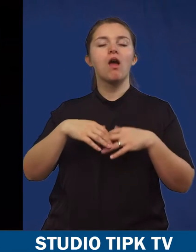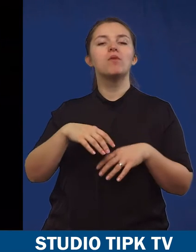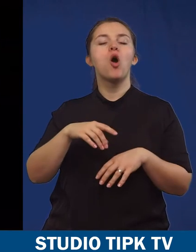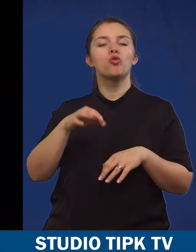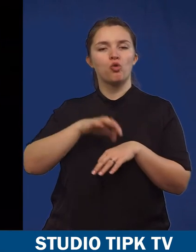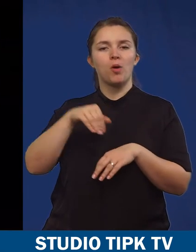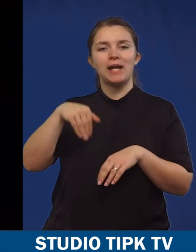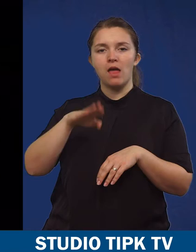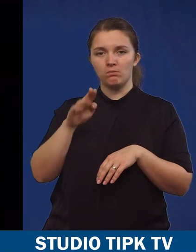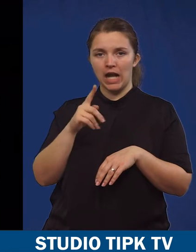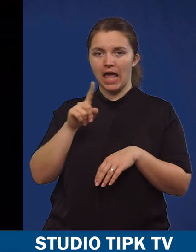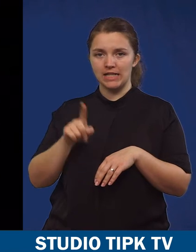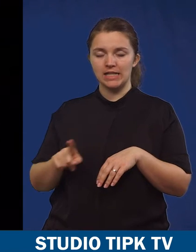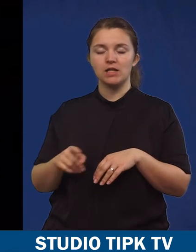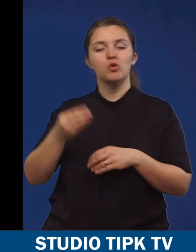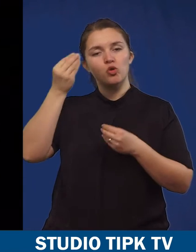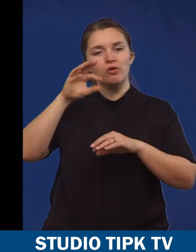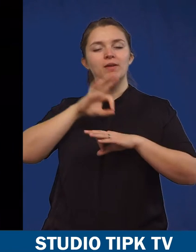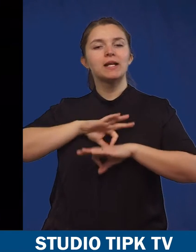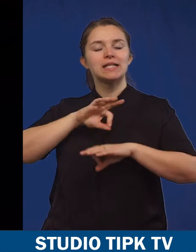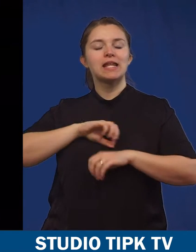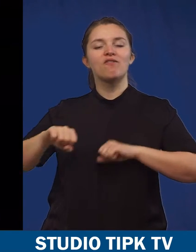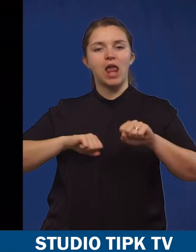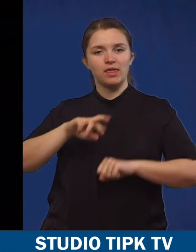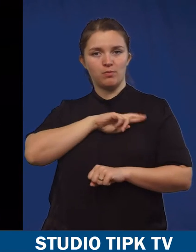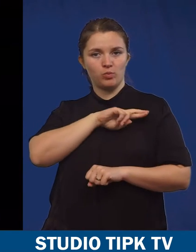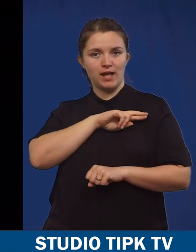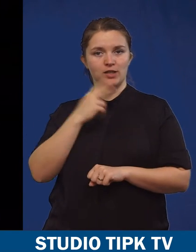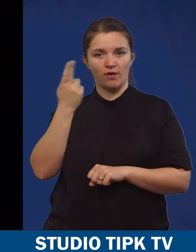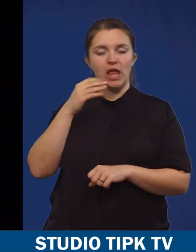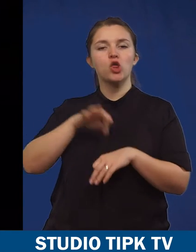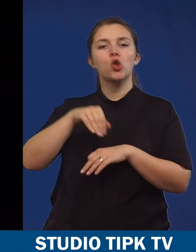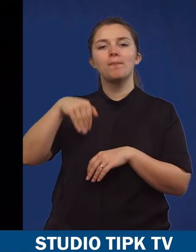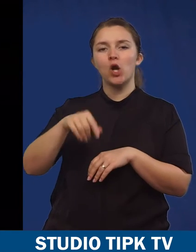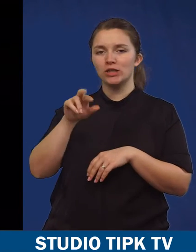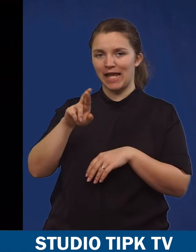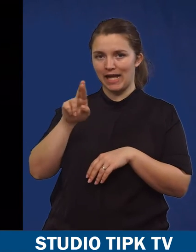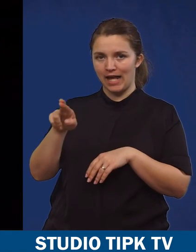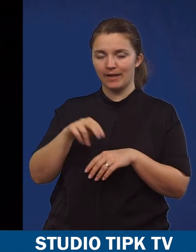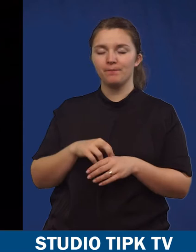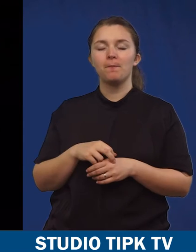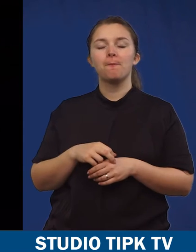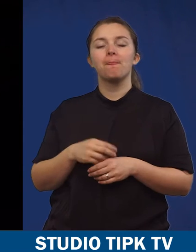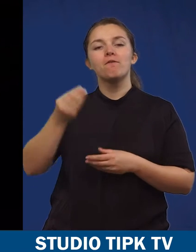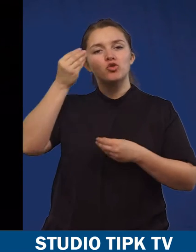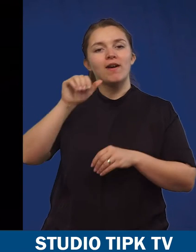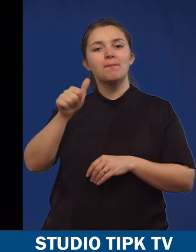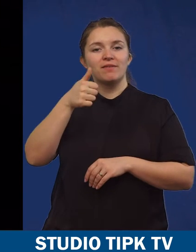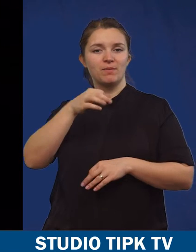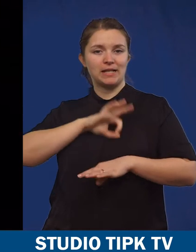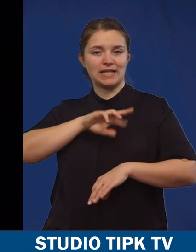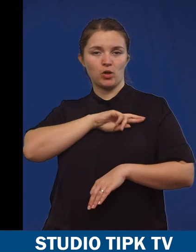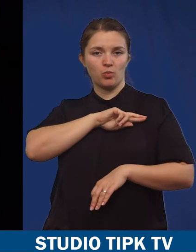Brglez, spoštovani predsednik Vlade Republike Slovenije, dr. Miro Cerar, spoštovani prvi predsednik